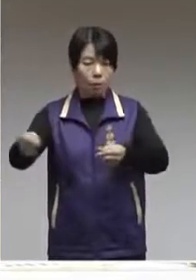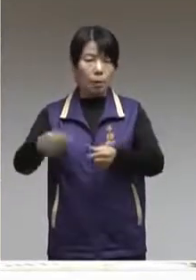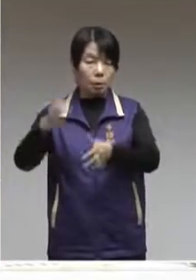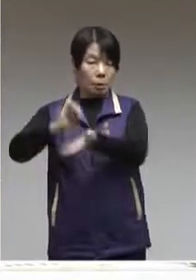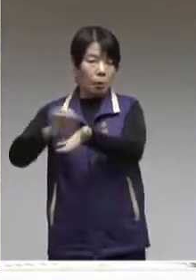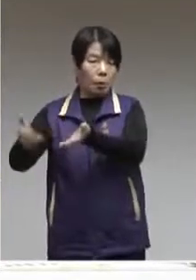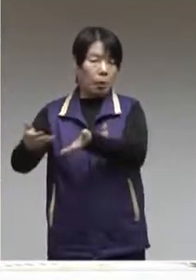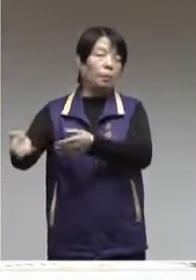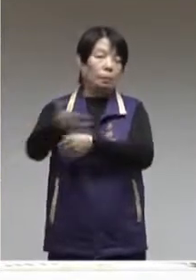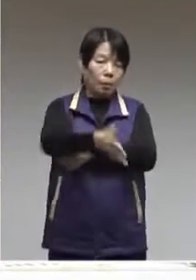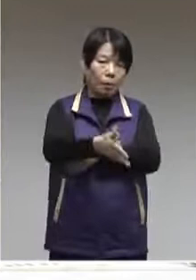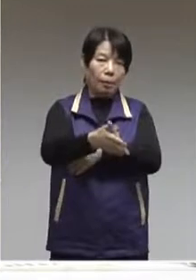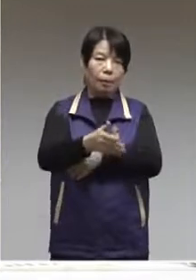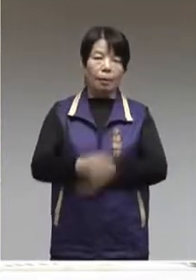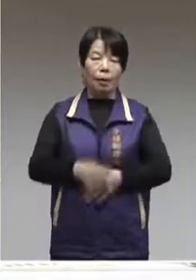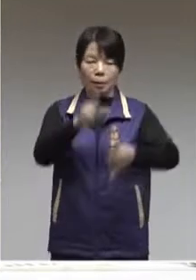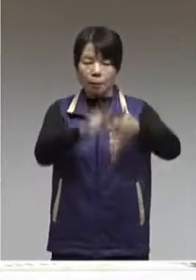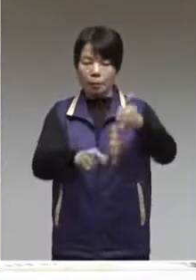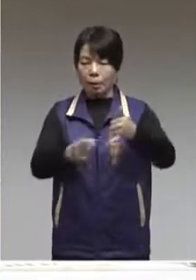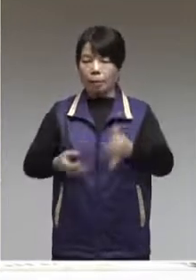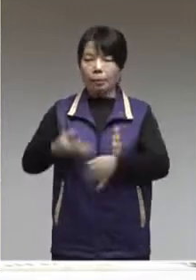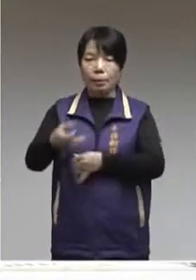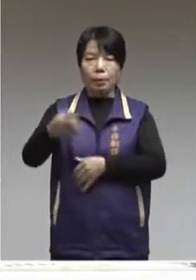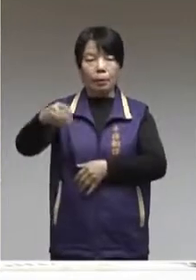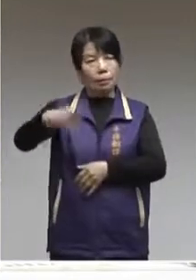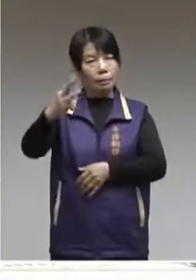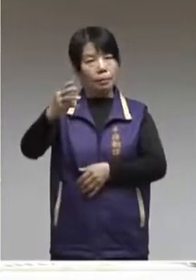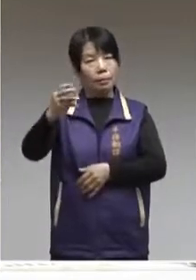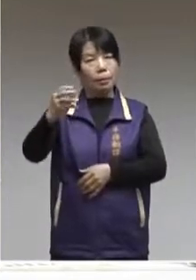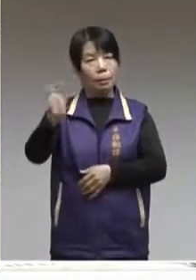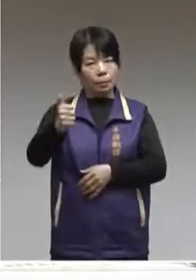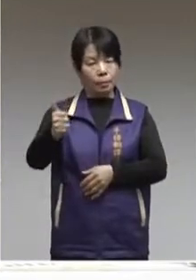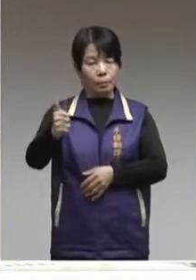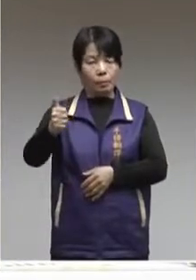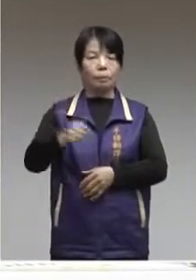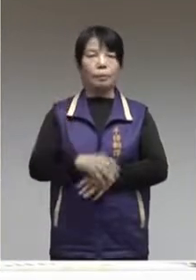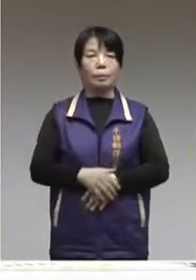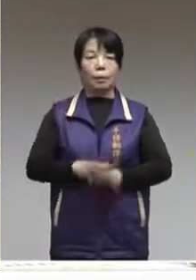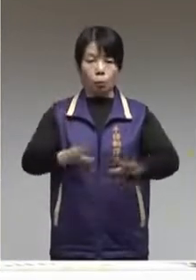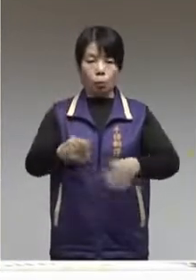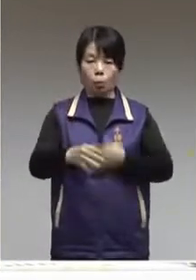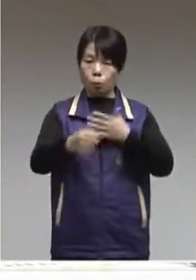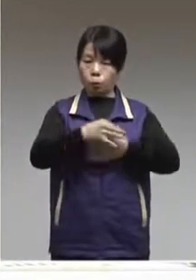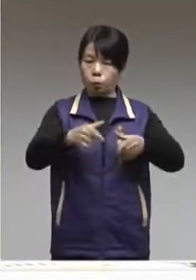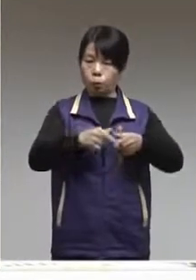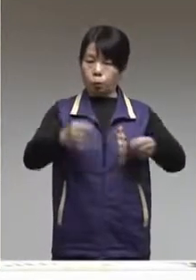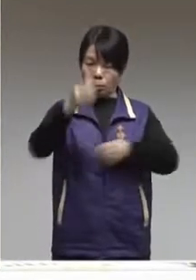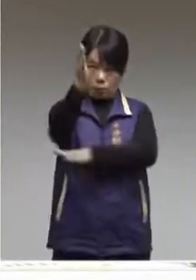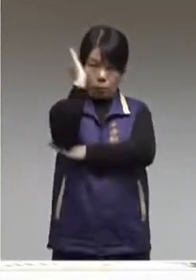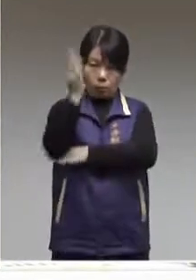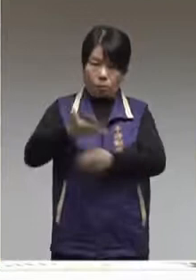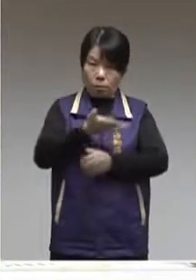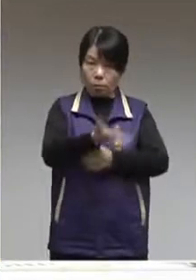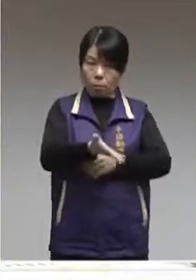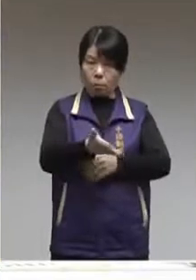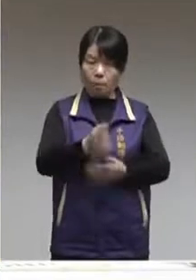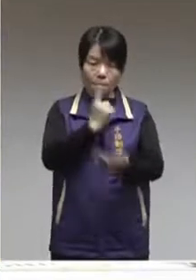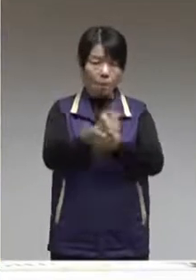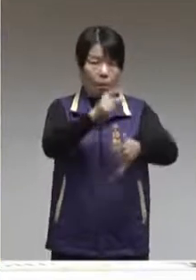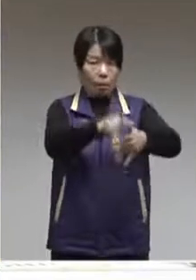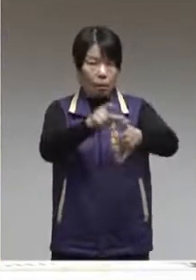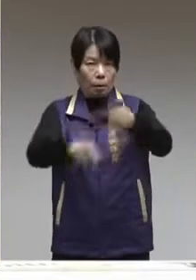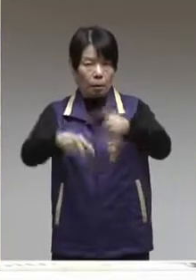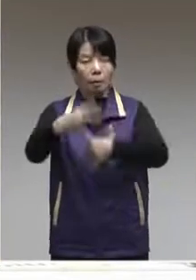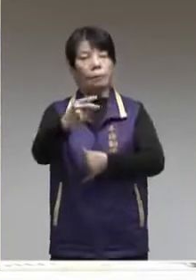个案是350。那假如试剂是由我们提供、哦、那是每一个个案是